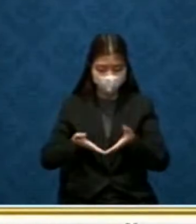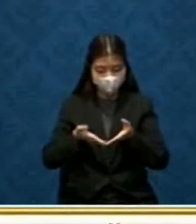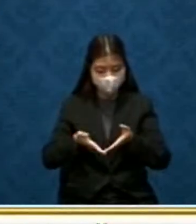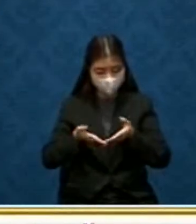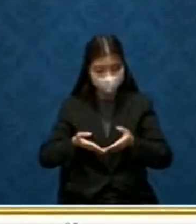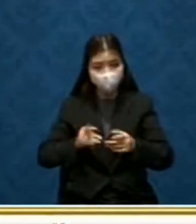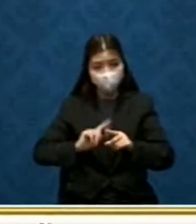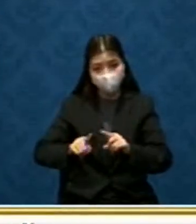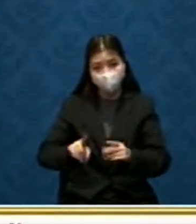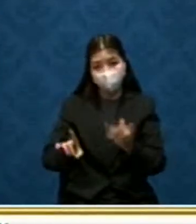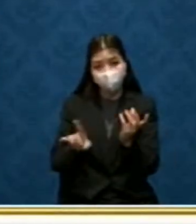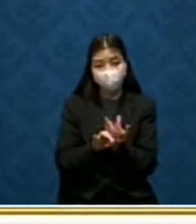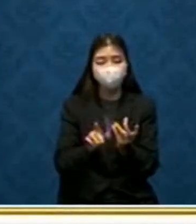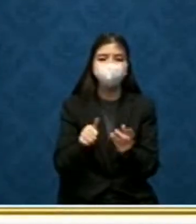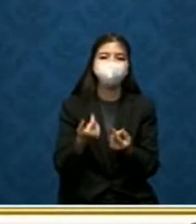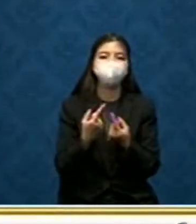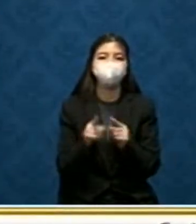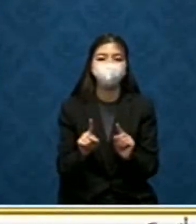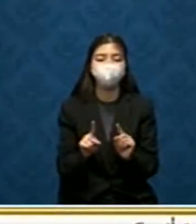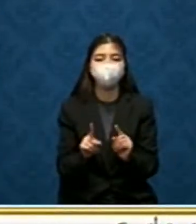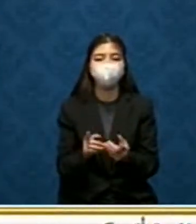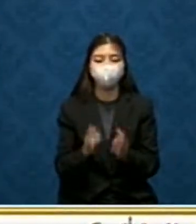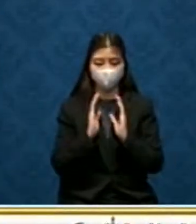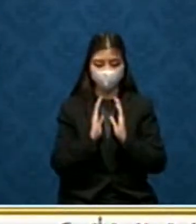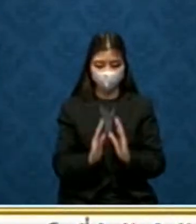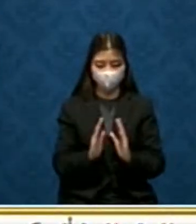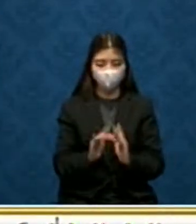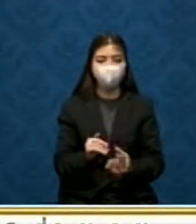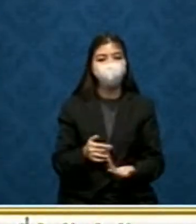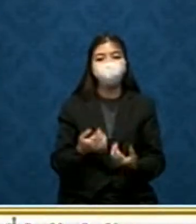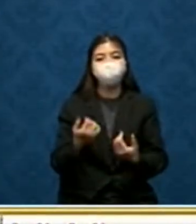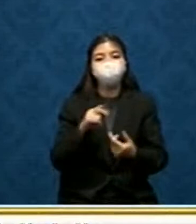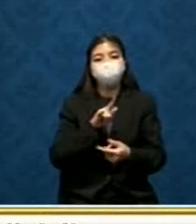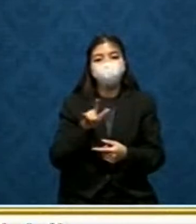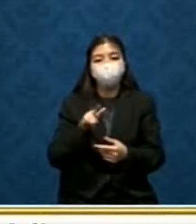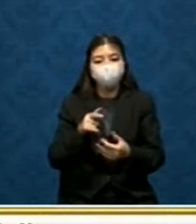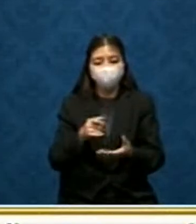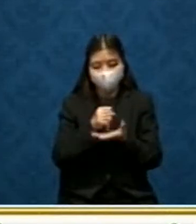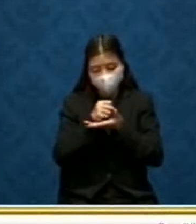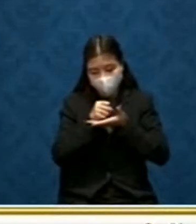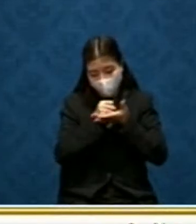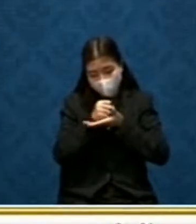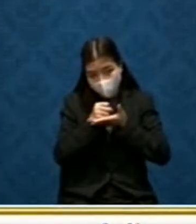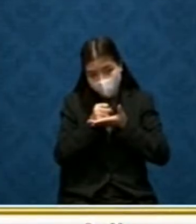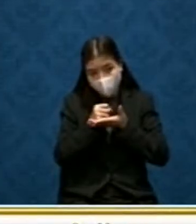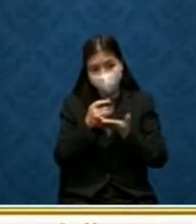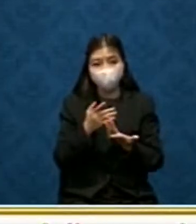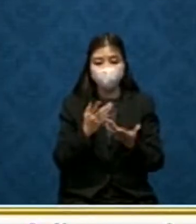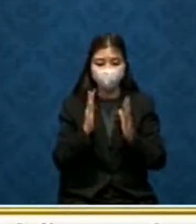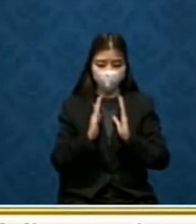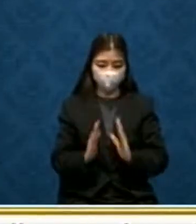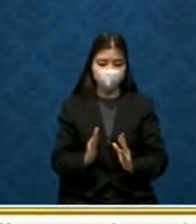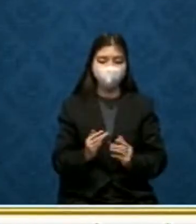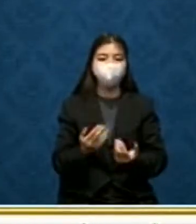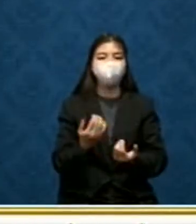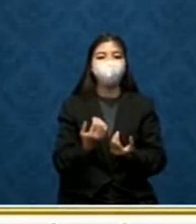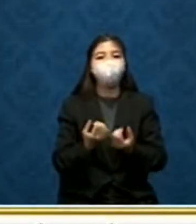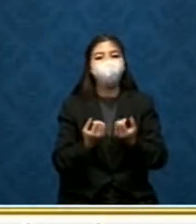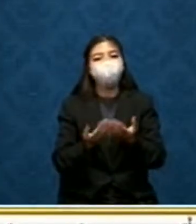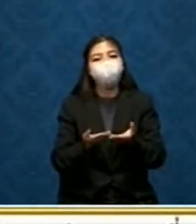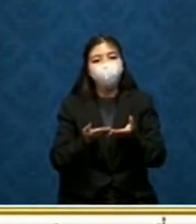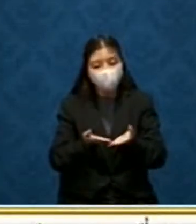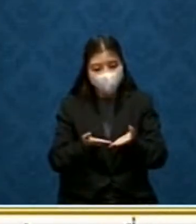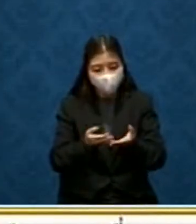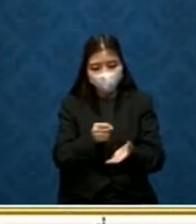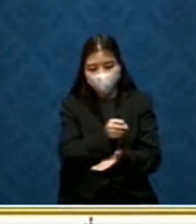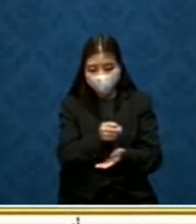นาดดีแต่ อะไรครับคนขัปเครองบนคคตดอย่าบ้าคนขปเรือดำนามคคคั testimbeing